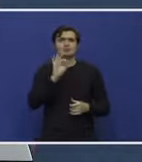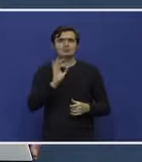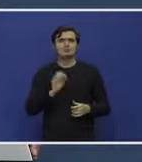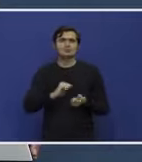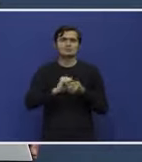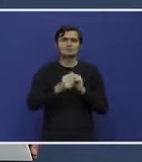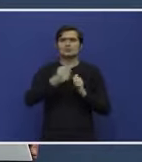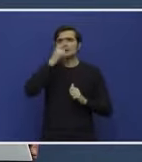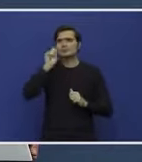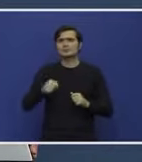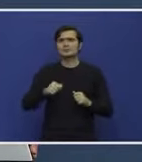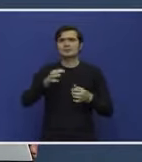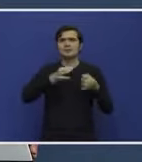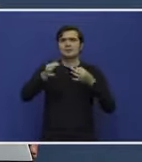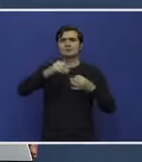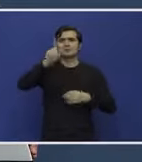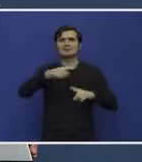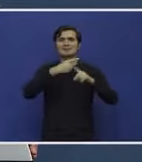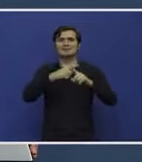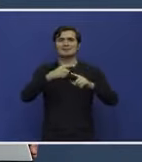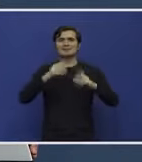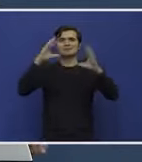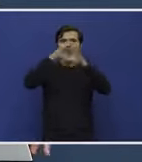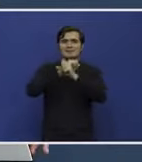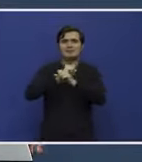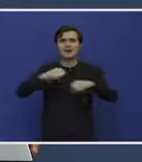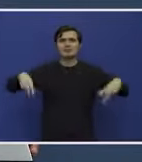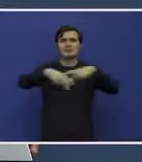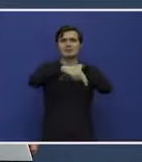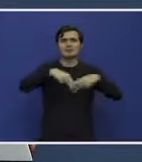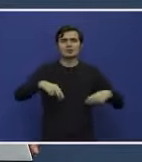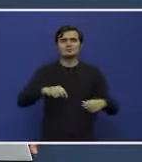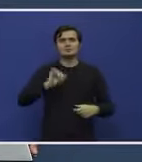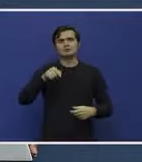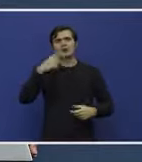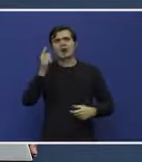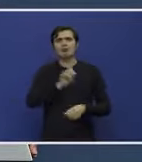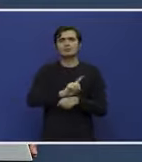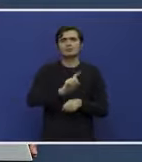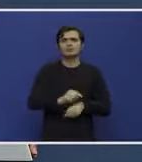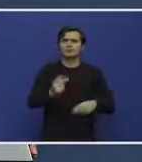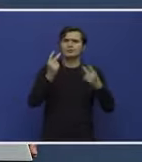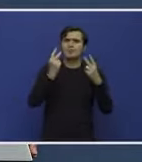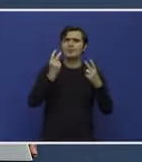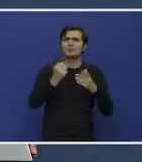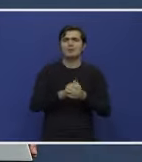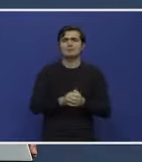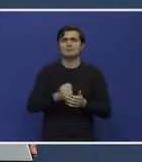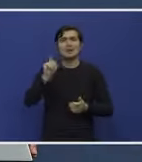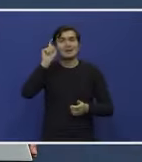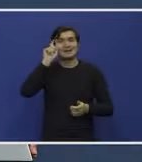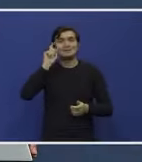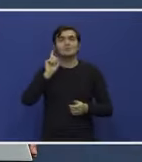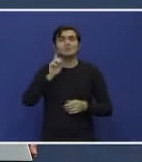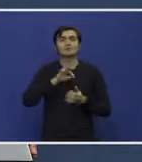renunțarea la restricțiile de circulație din timpul nopții și un lucru important care cred că duce